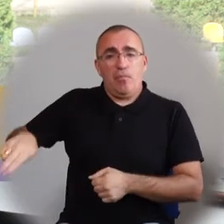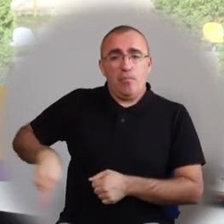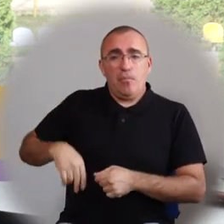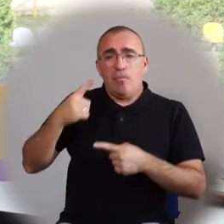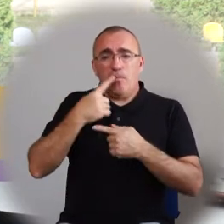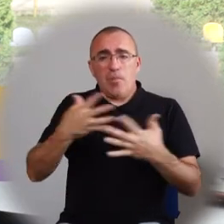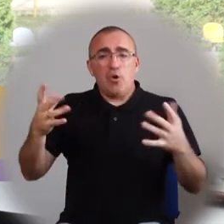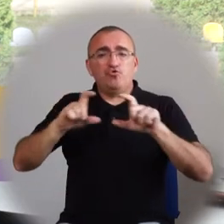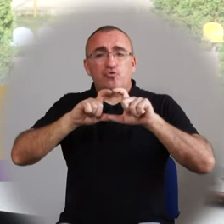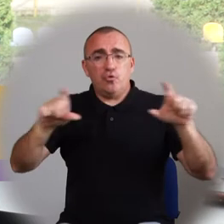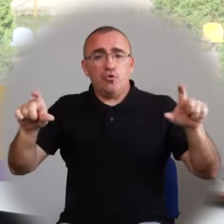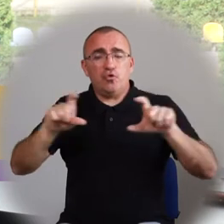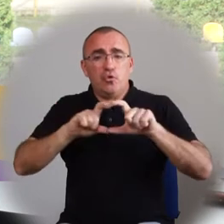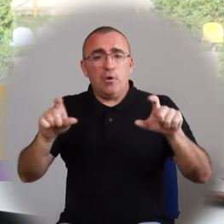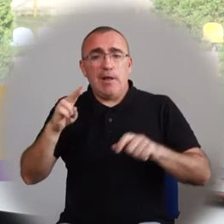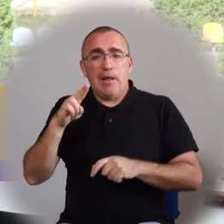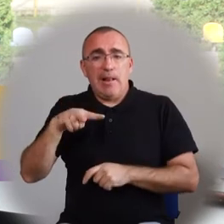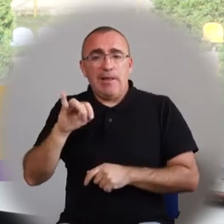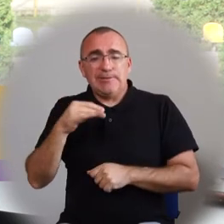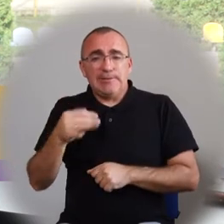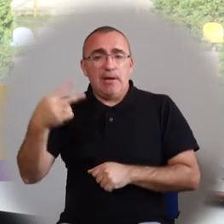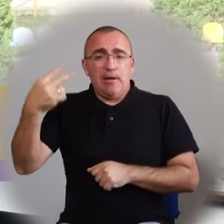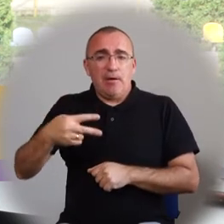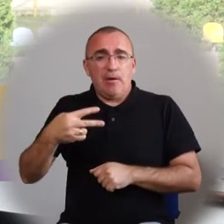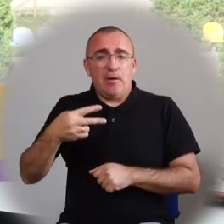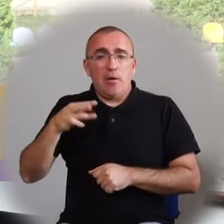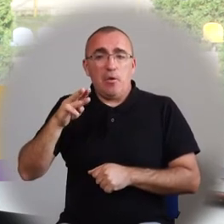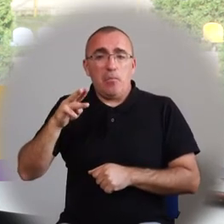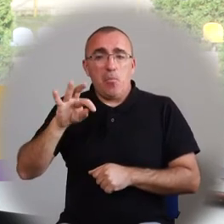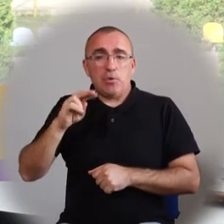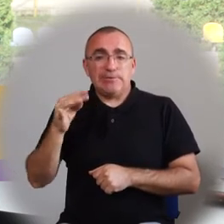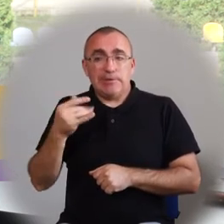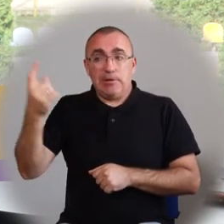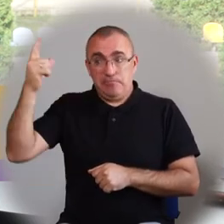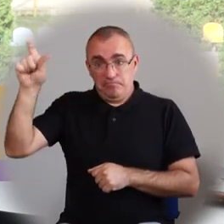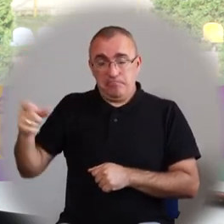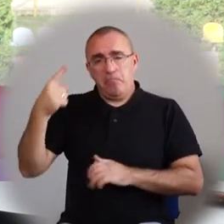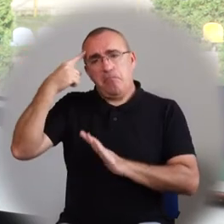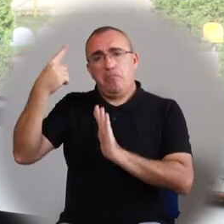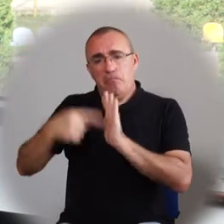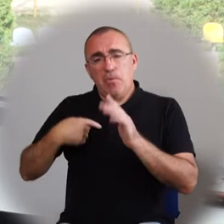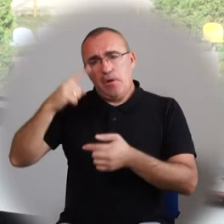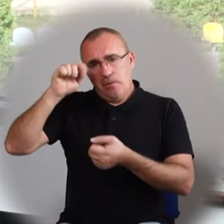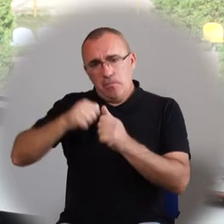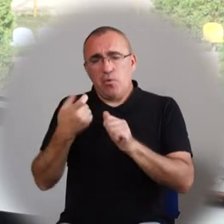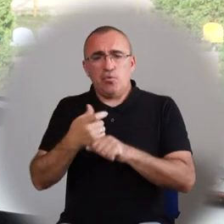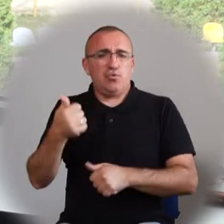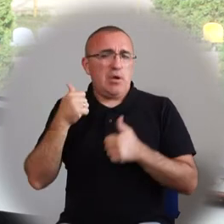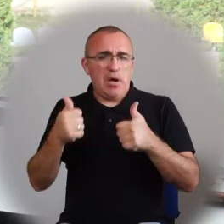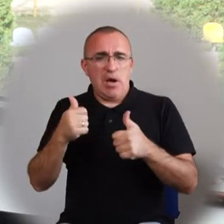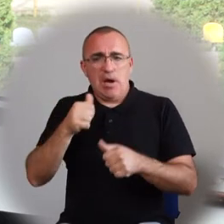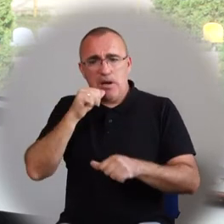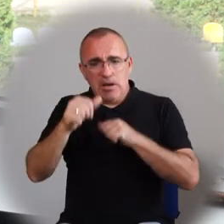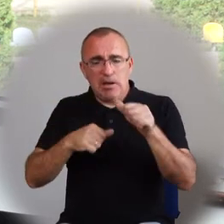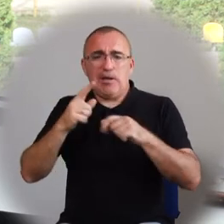було призначено директором найбільшої школи, тоді школа ліцей номер 20, і Василь Кузьмович Моцний мені повірив. Я пам'ятаю